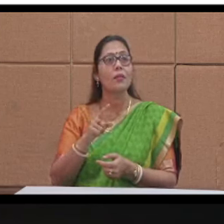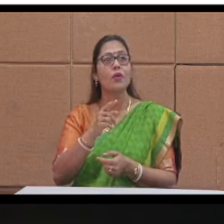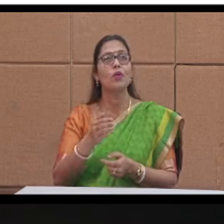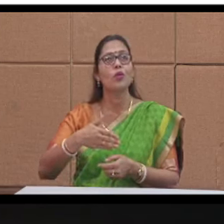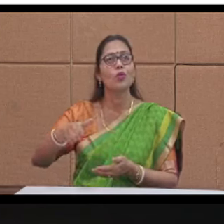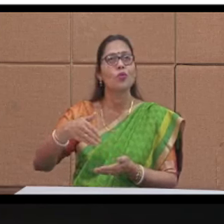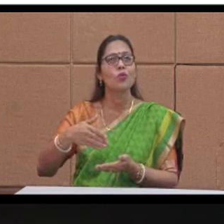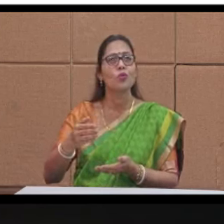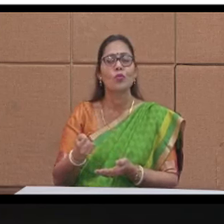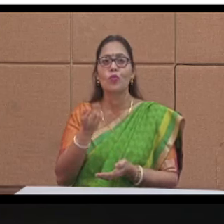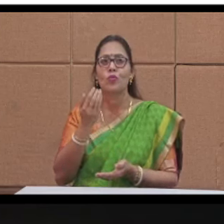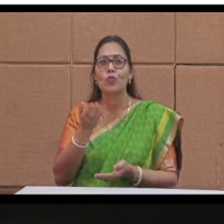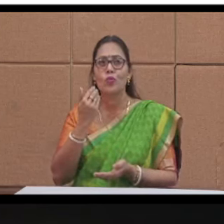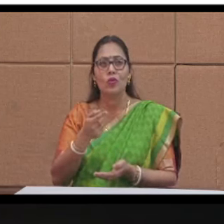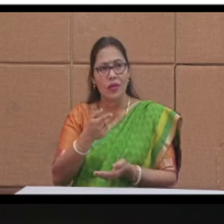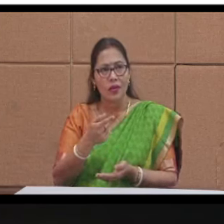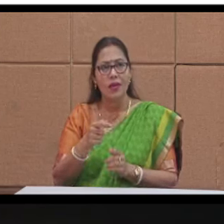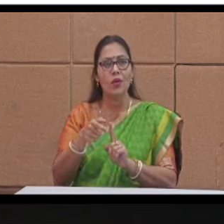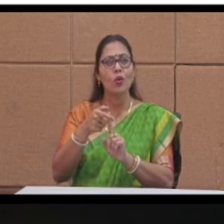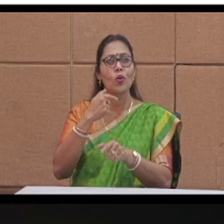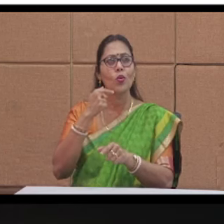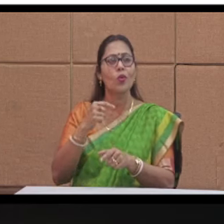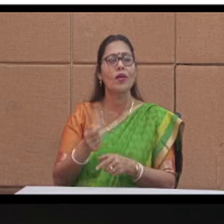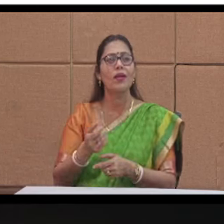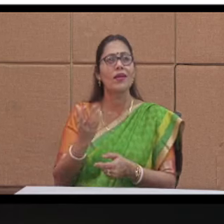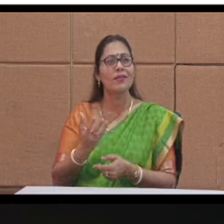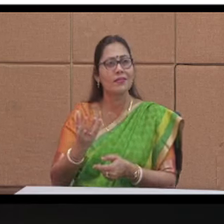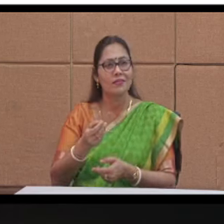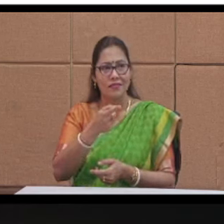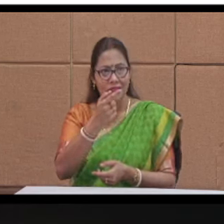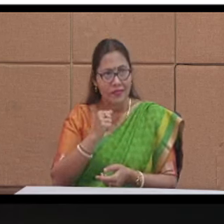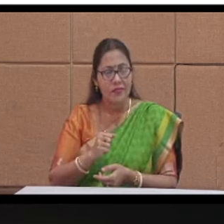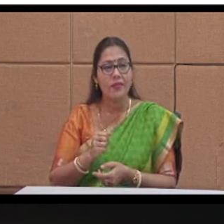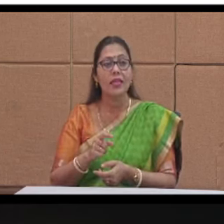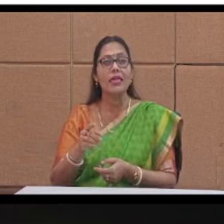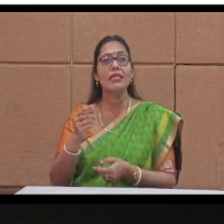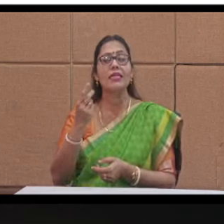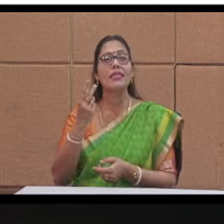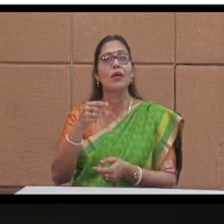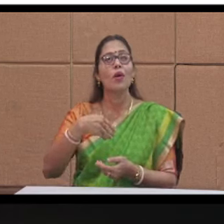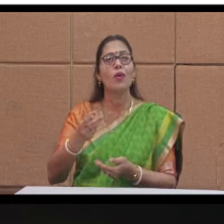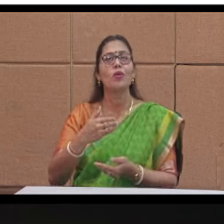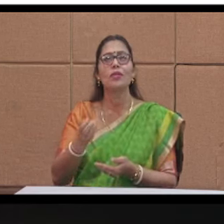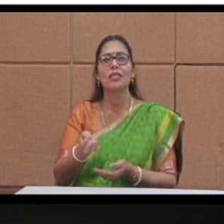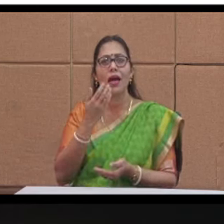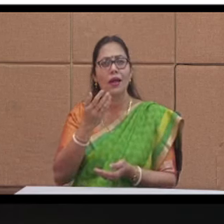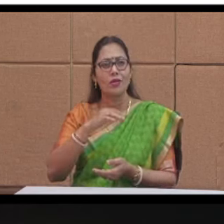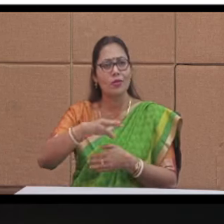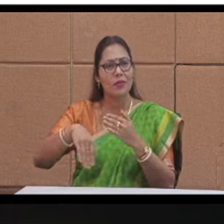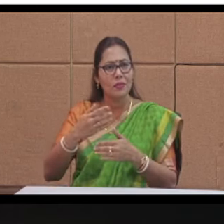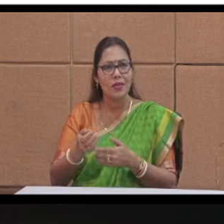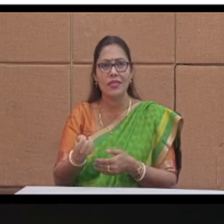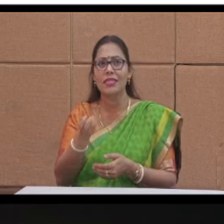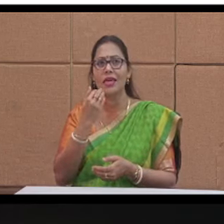মুড়ি ভেজে দিতে পারে নয় ঘুগনি করে দিল কিংবা চিরের সঙ্গে নানান সবজি